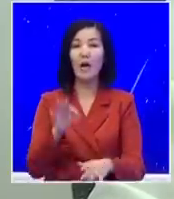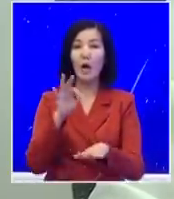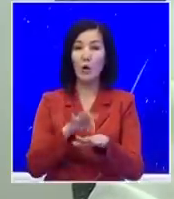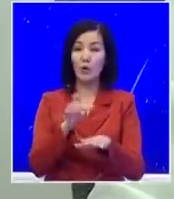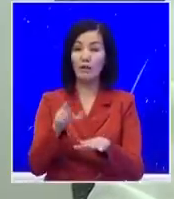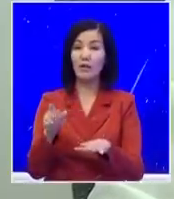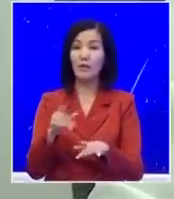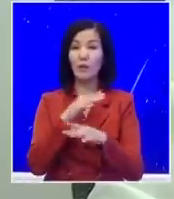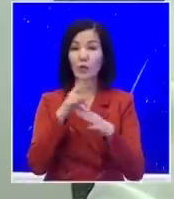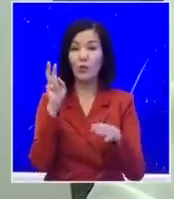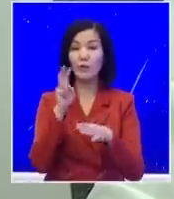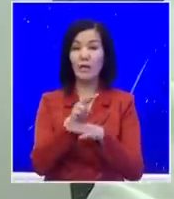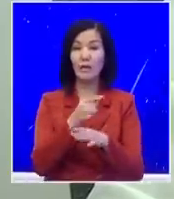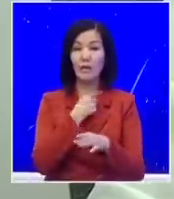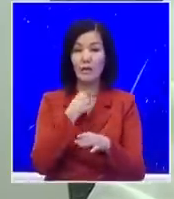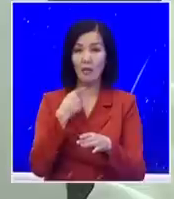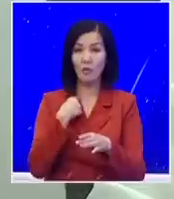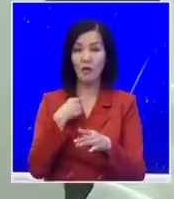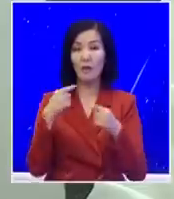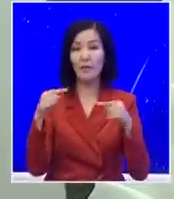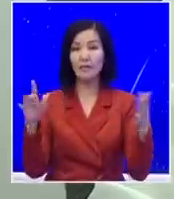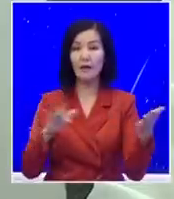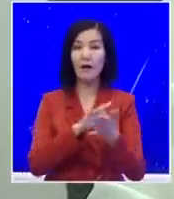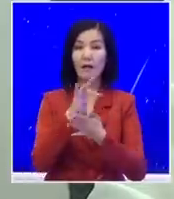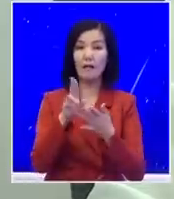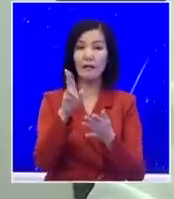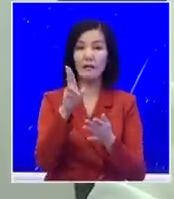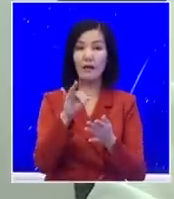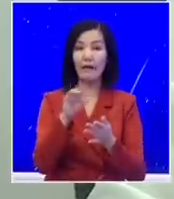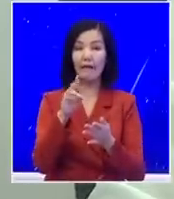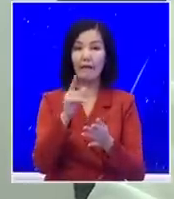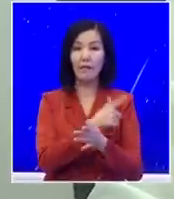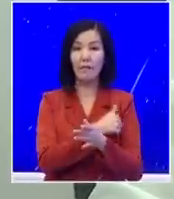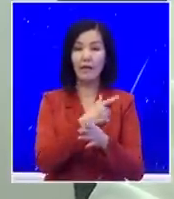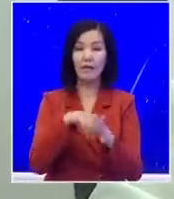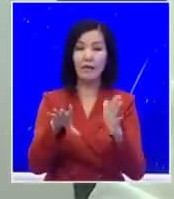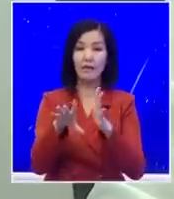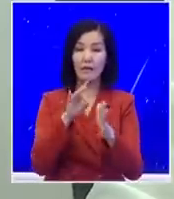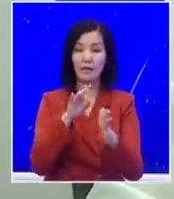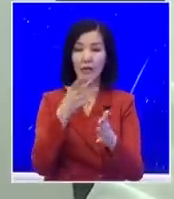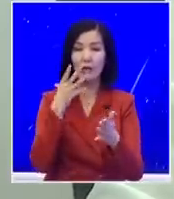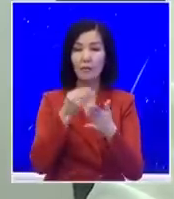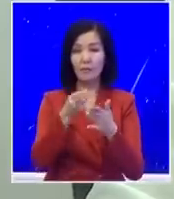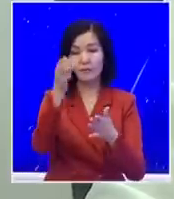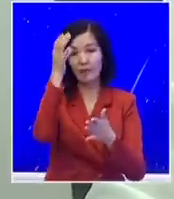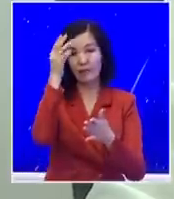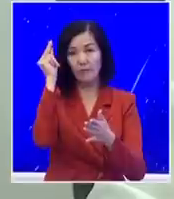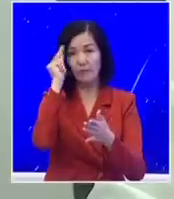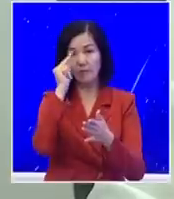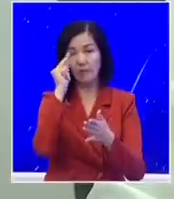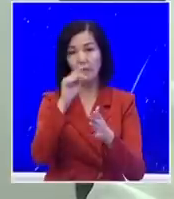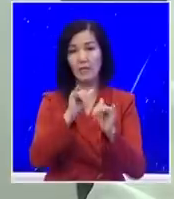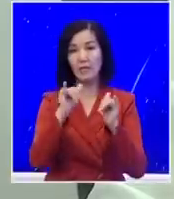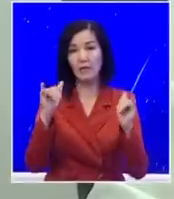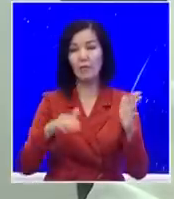көп келеді. Тек біздің қаладан ғана емес, басқа қалалардан да адамдар Қайнар поликлиникасын таңдайды. Біз болсақ, білімімізді жетілдіріп тұрамыз. Еліміздің